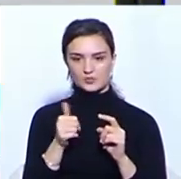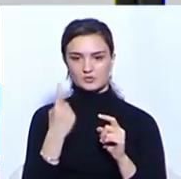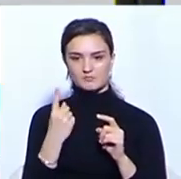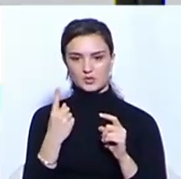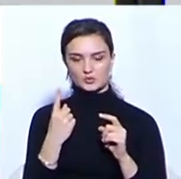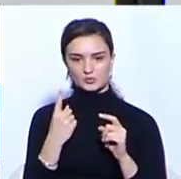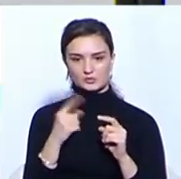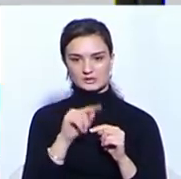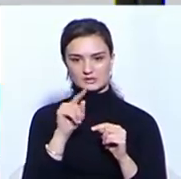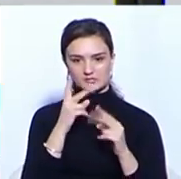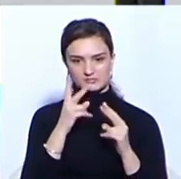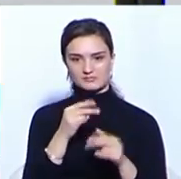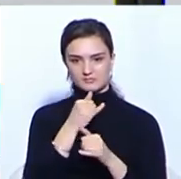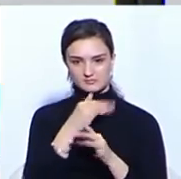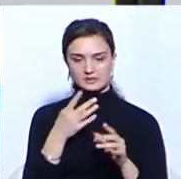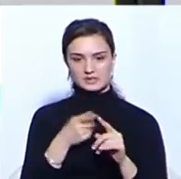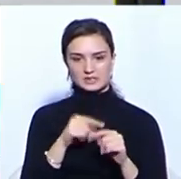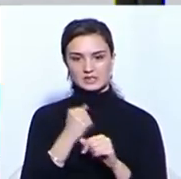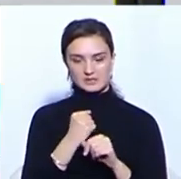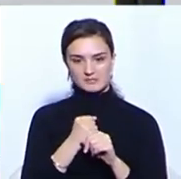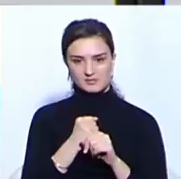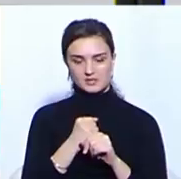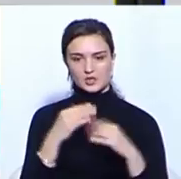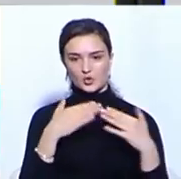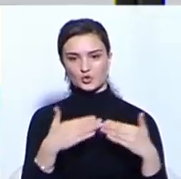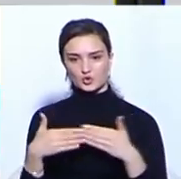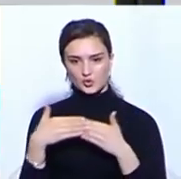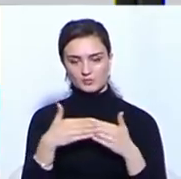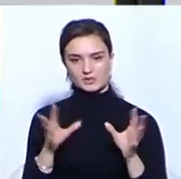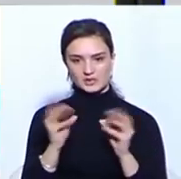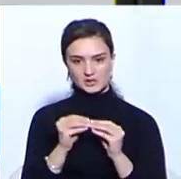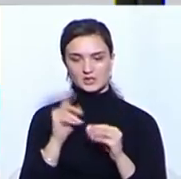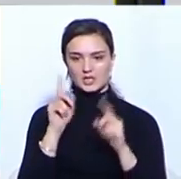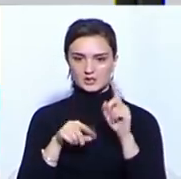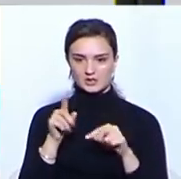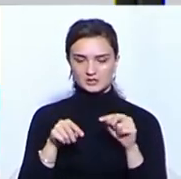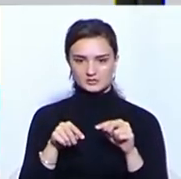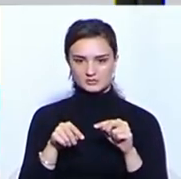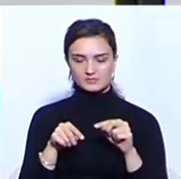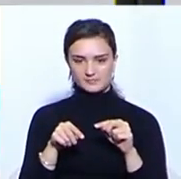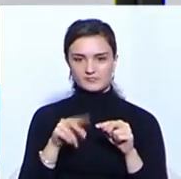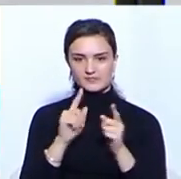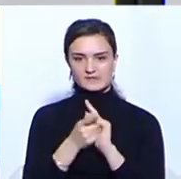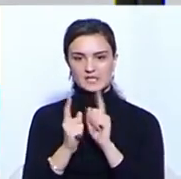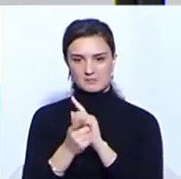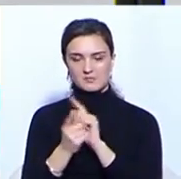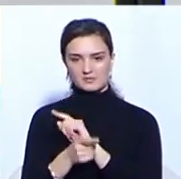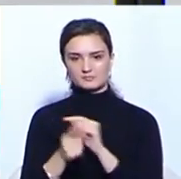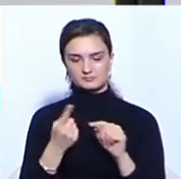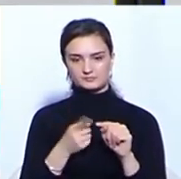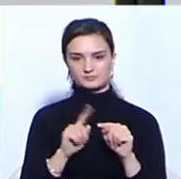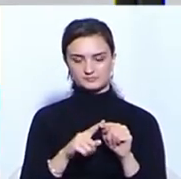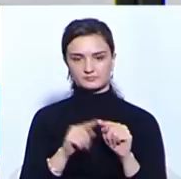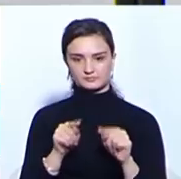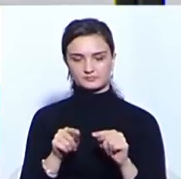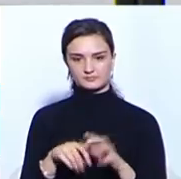მარტო ტესტით ვერ მოხერხდება. ეს კეთდება ტესტით, ეხოსკოპიასთან ერთად და ხანდახან დინამიურად დაკვირვებით იმაზე, თუ რა ხდება